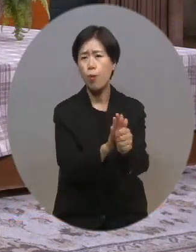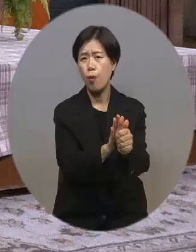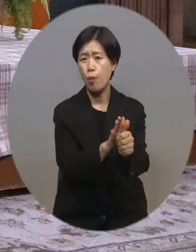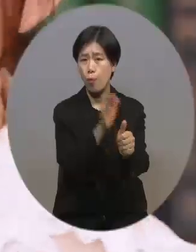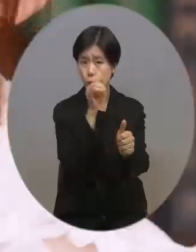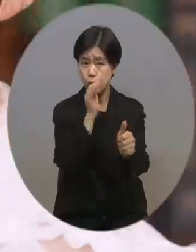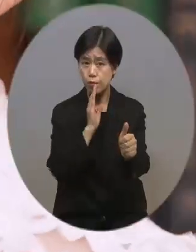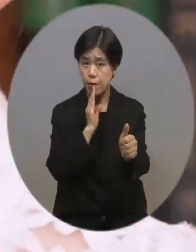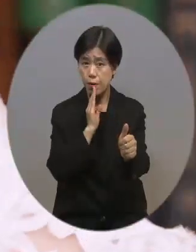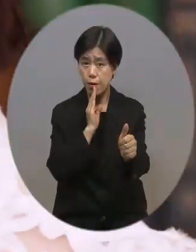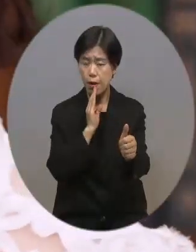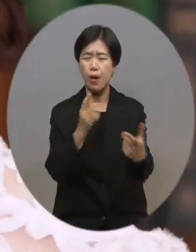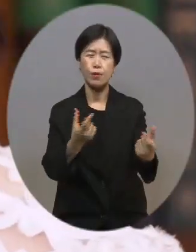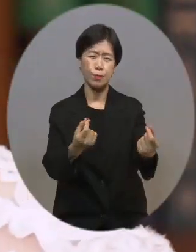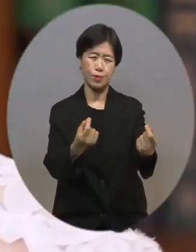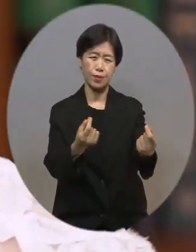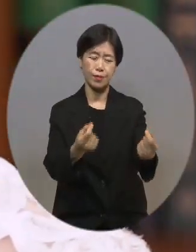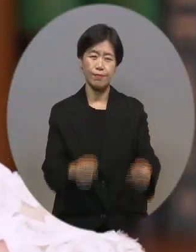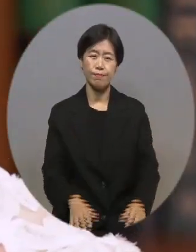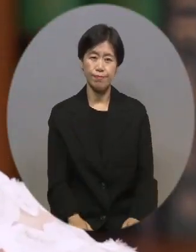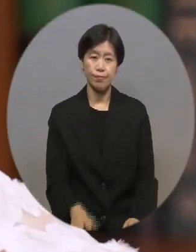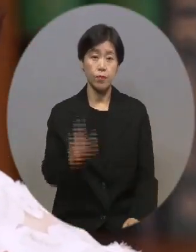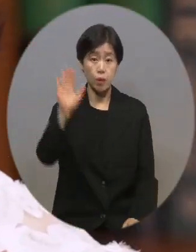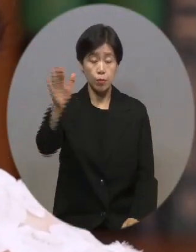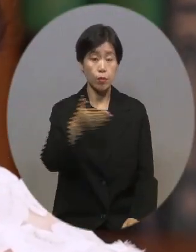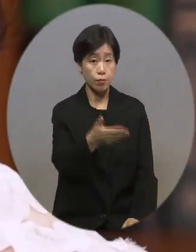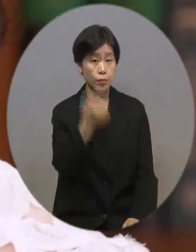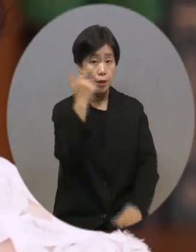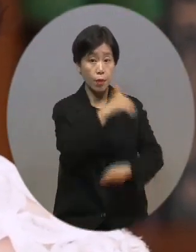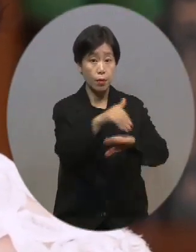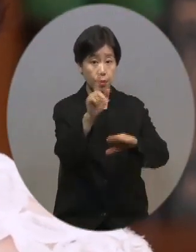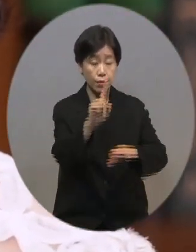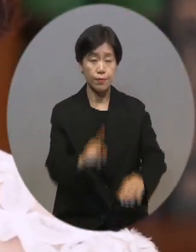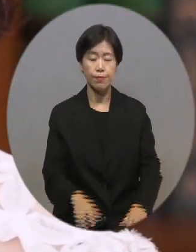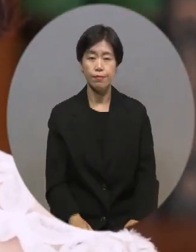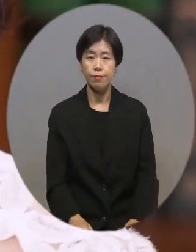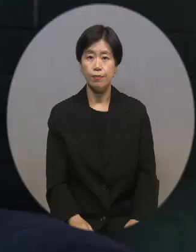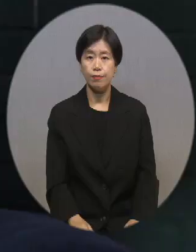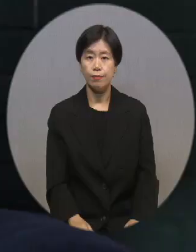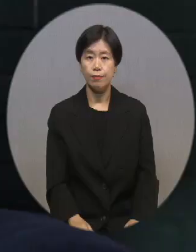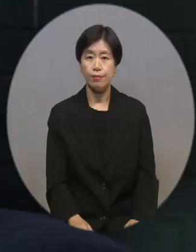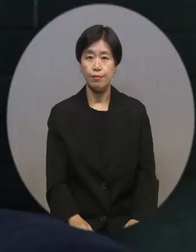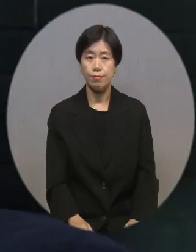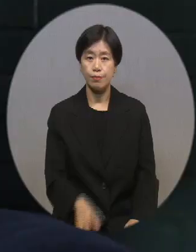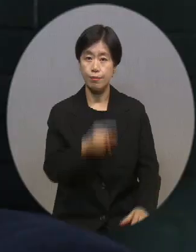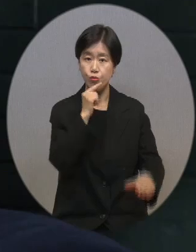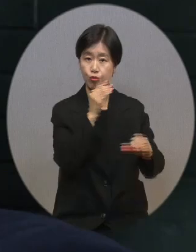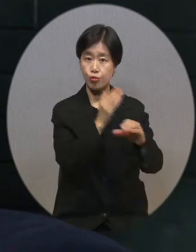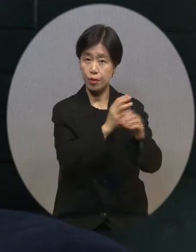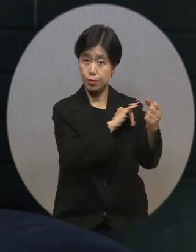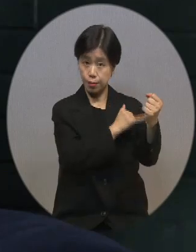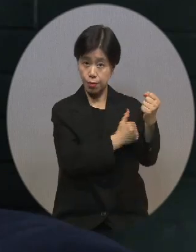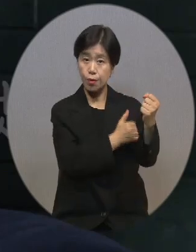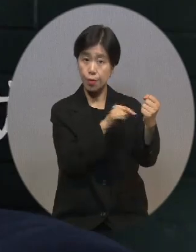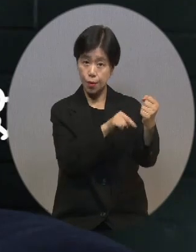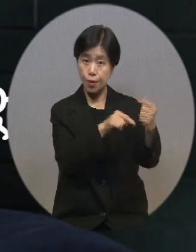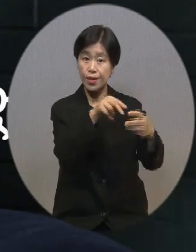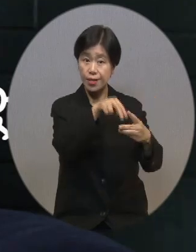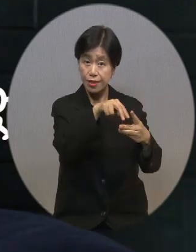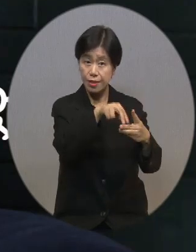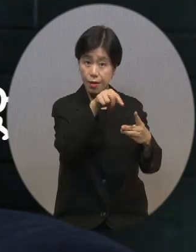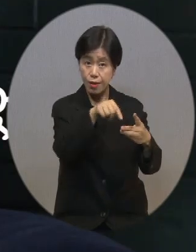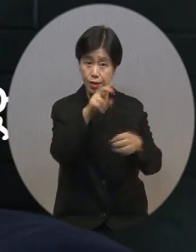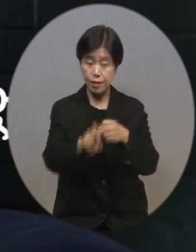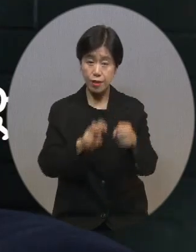정의로움이 있죠. 예, 같은 맥락이 될 수도 있는데 앞으로 계획 있다면? 북한인권정보센터가